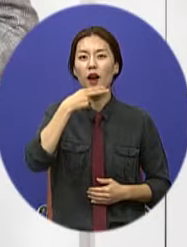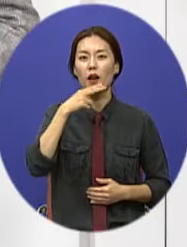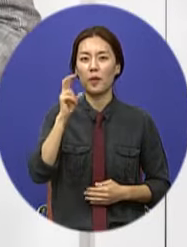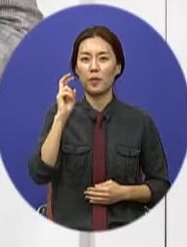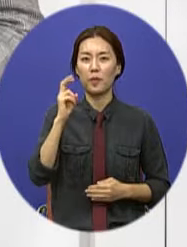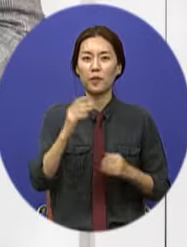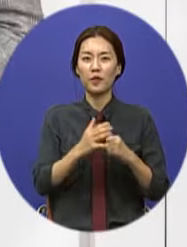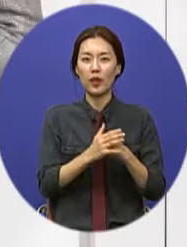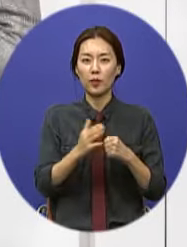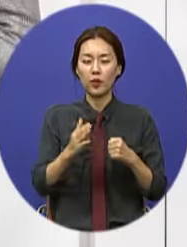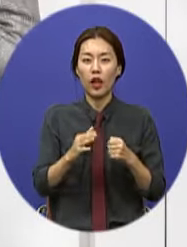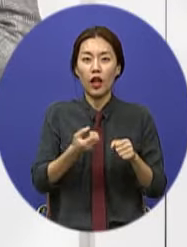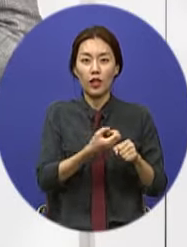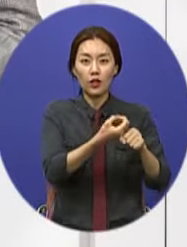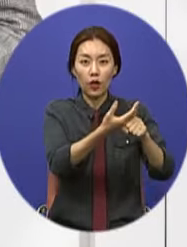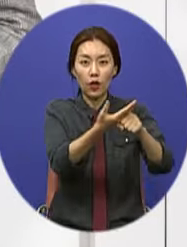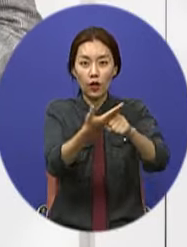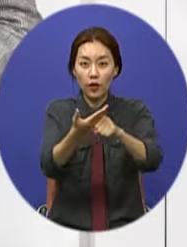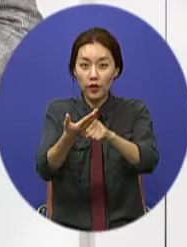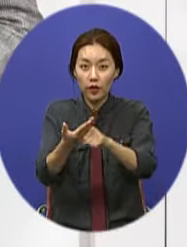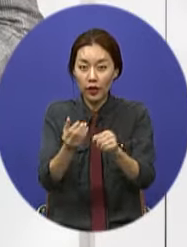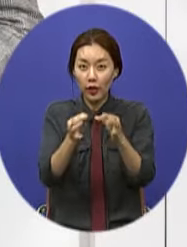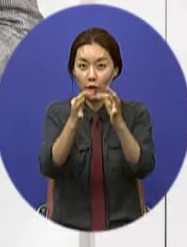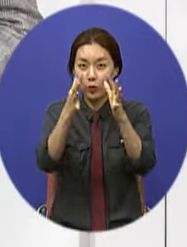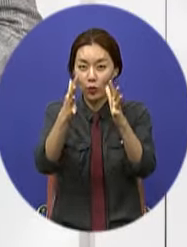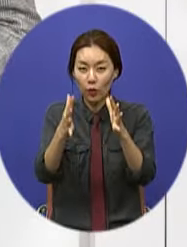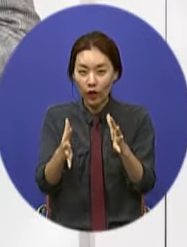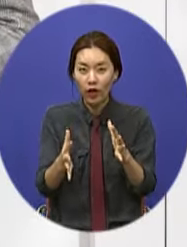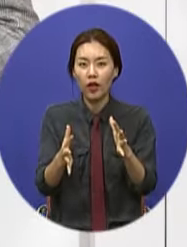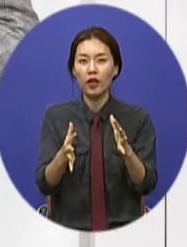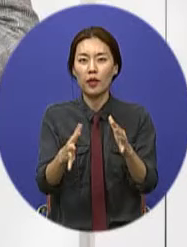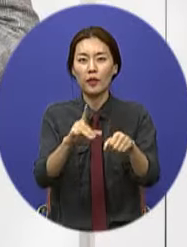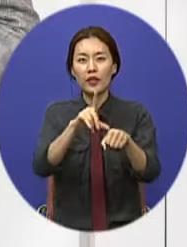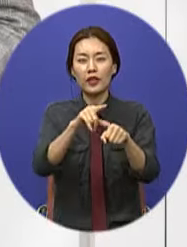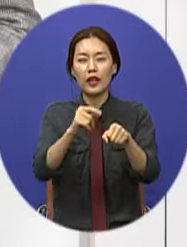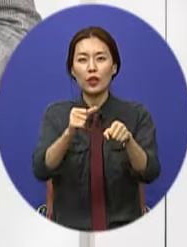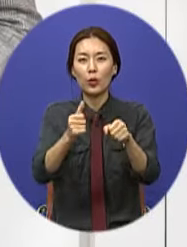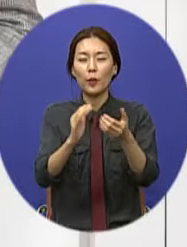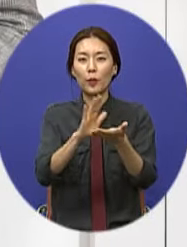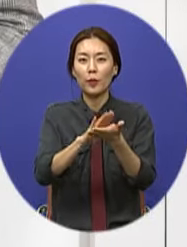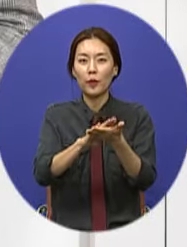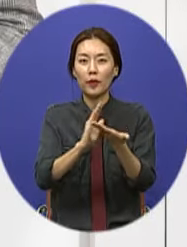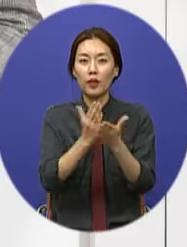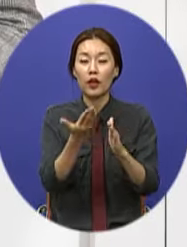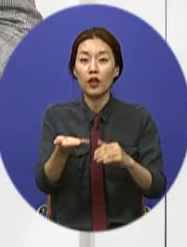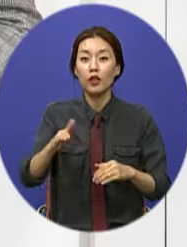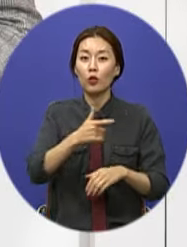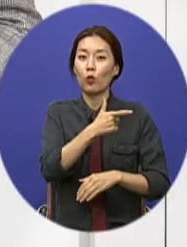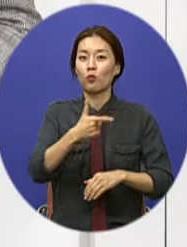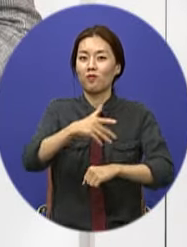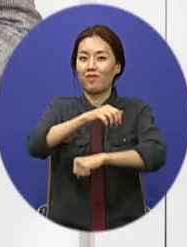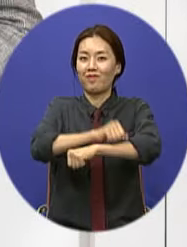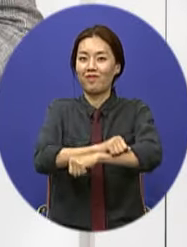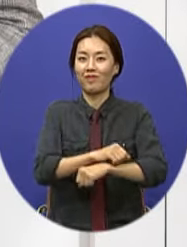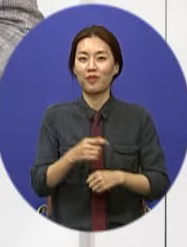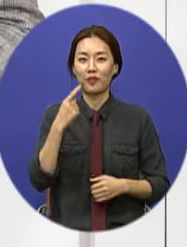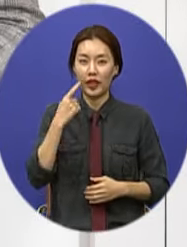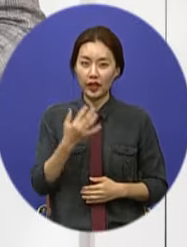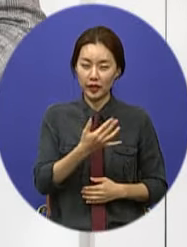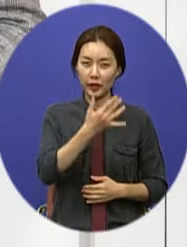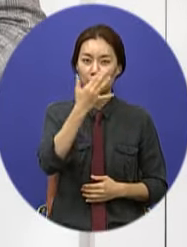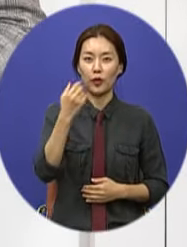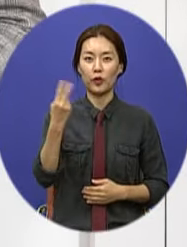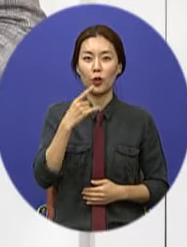놓으셨잖아요. 그러니까는 전달 되셔서 이렇게 듣다 보니까 예. 네. 근데 너무 잘해 주셨습니다. 아름다운